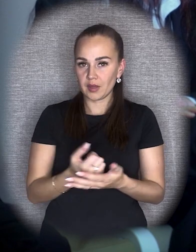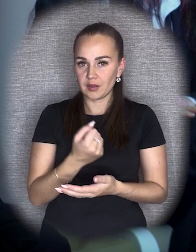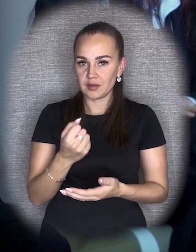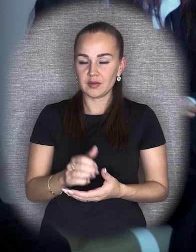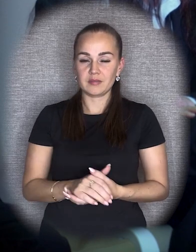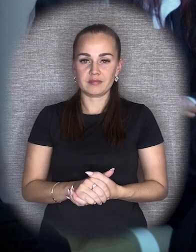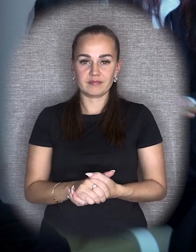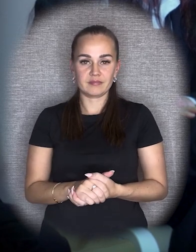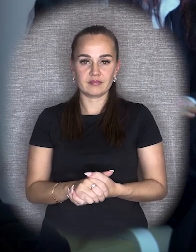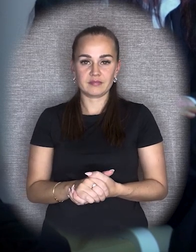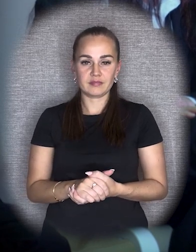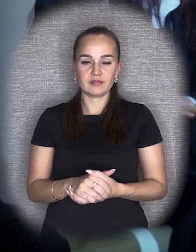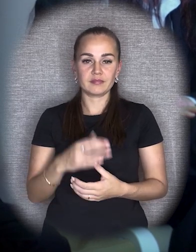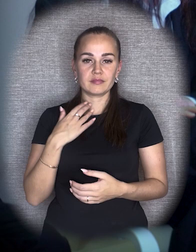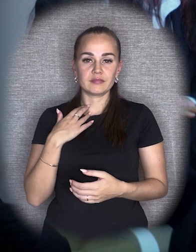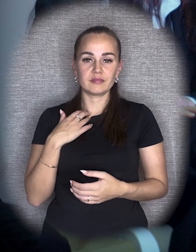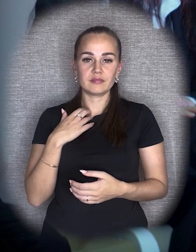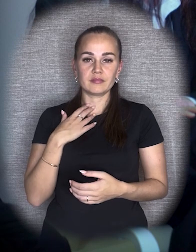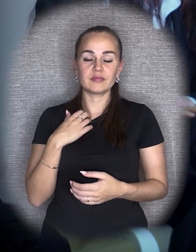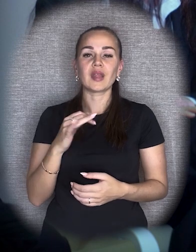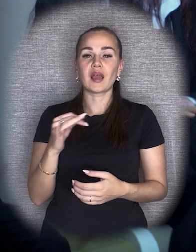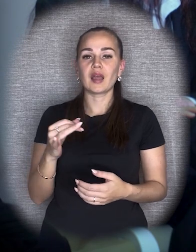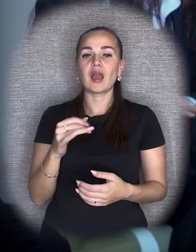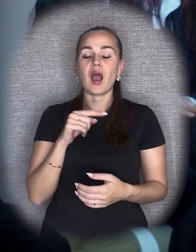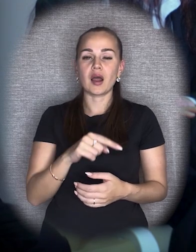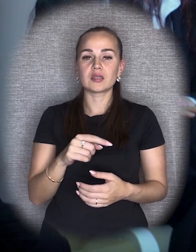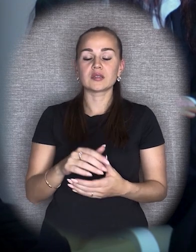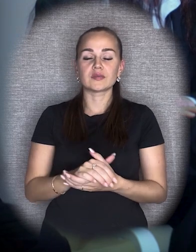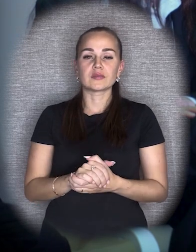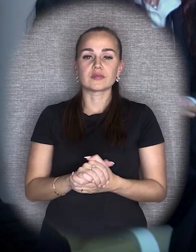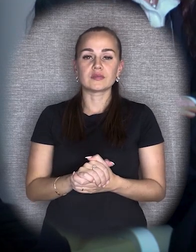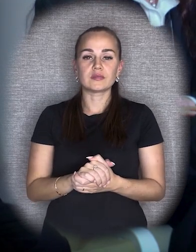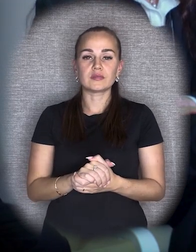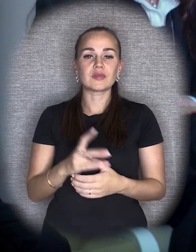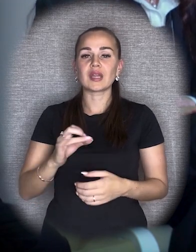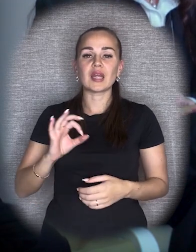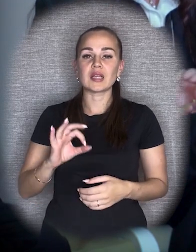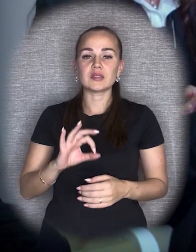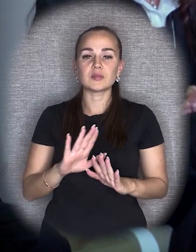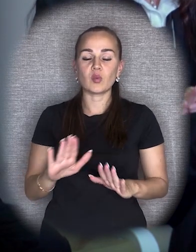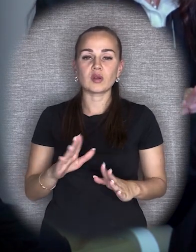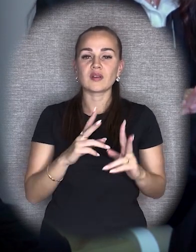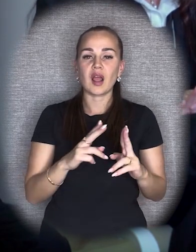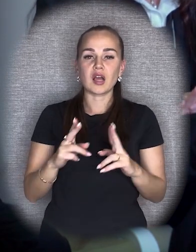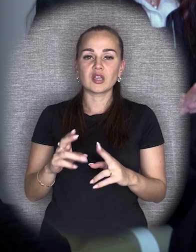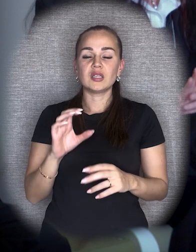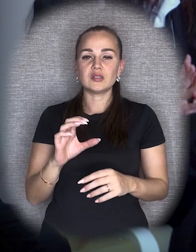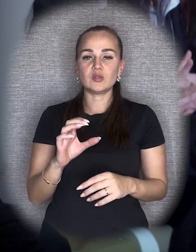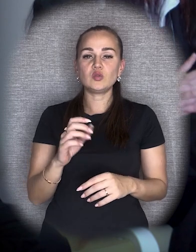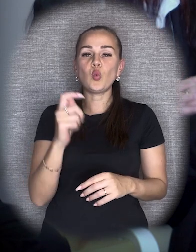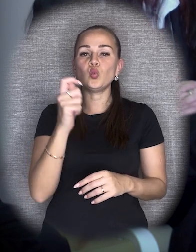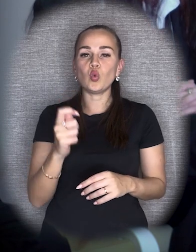Это безусловно. И я хочу еще сказать, что мы намеренно как бы практически не использовали кадры художественных